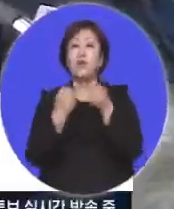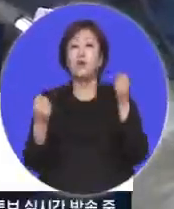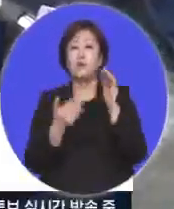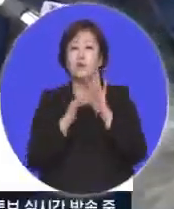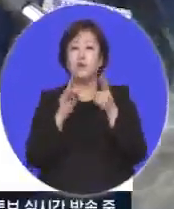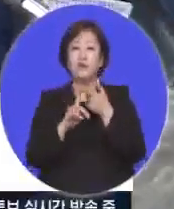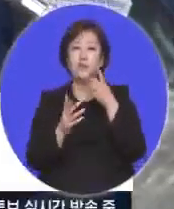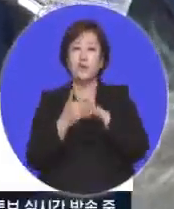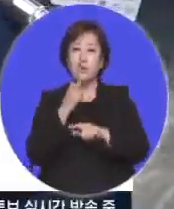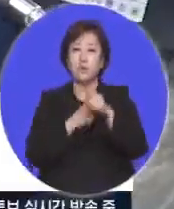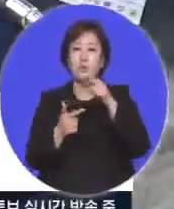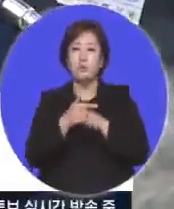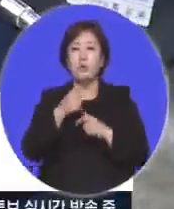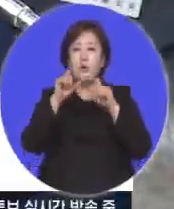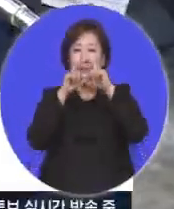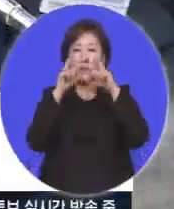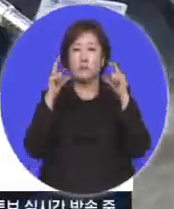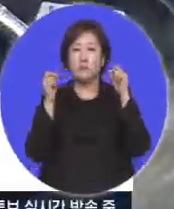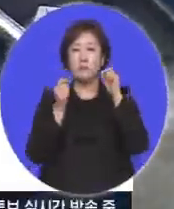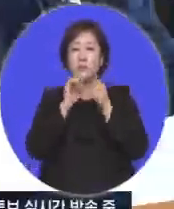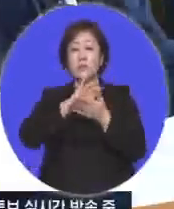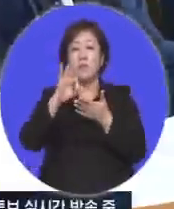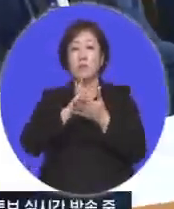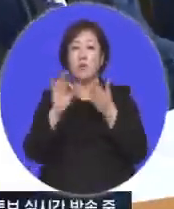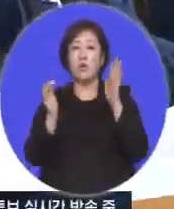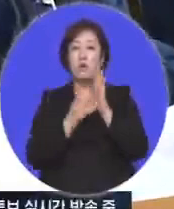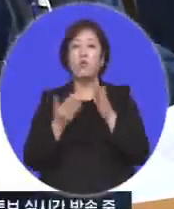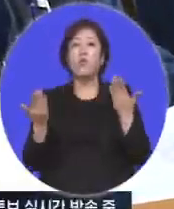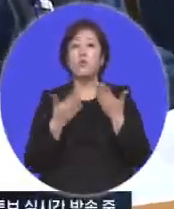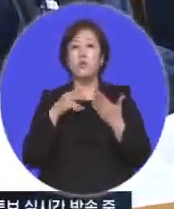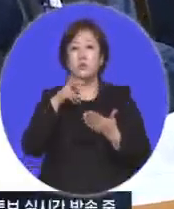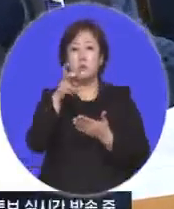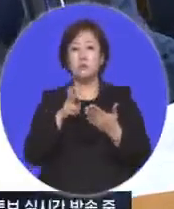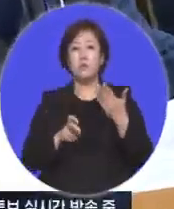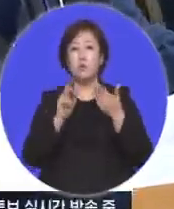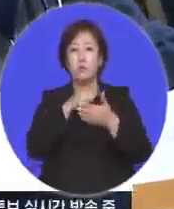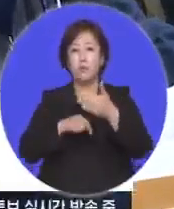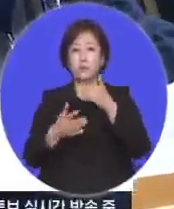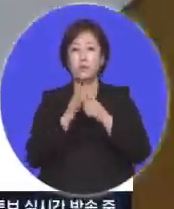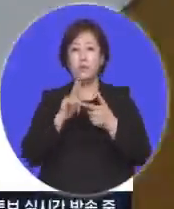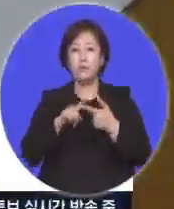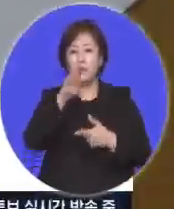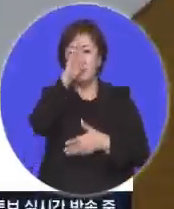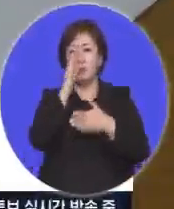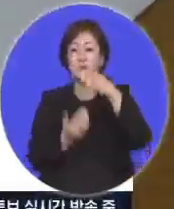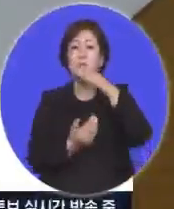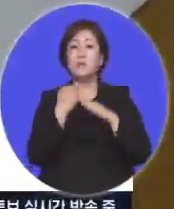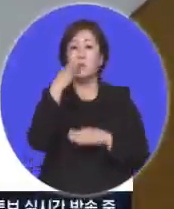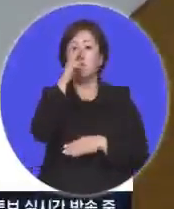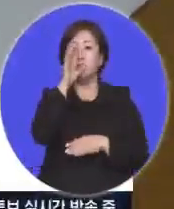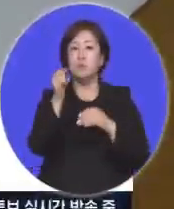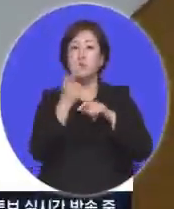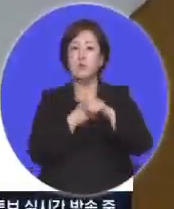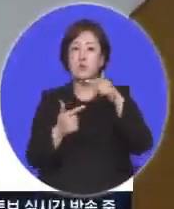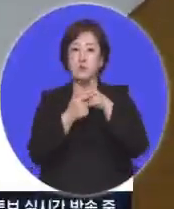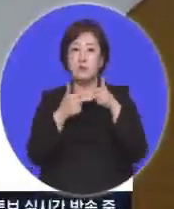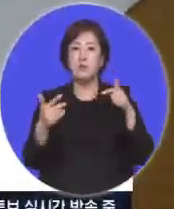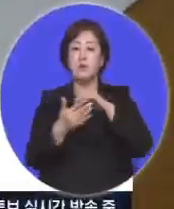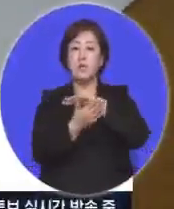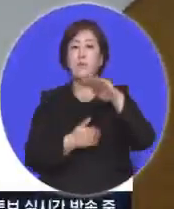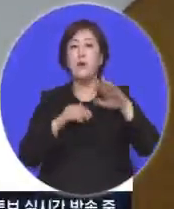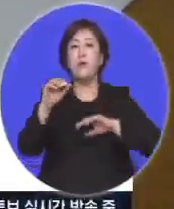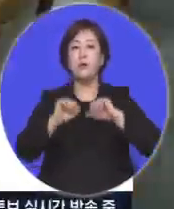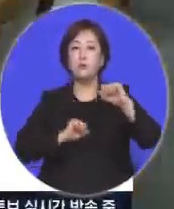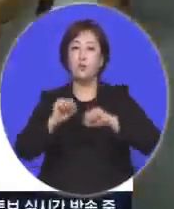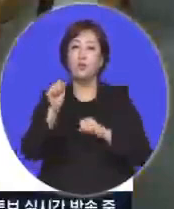위해 출입자 마스크 착용 의무화와 통근버스 출근자 발열 여부 확인 등 예방 활동을 강화하기로 했습니다.